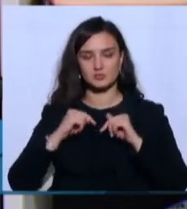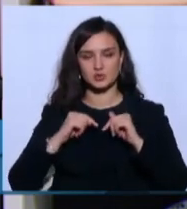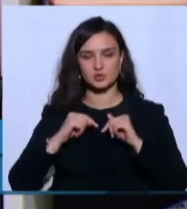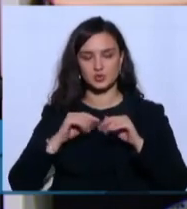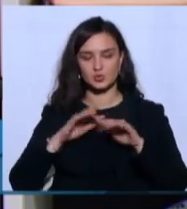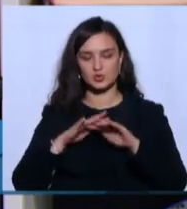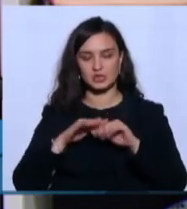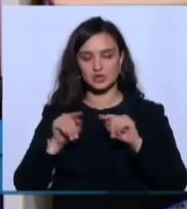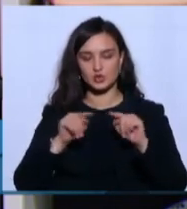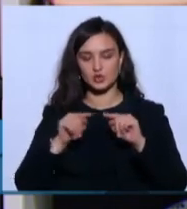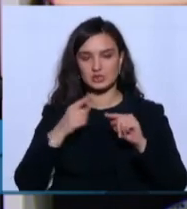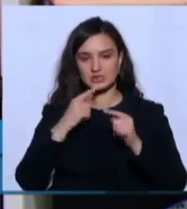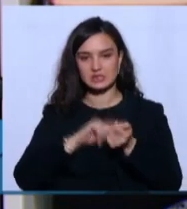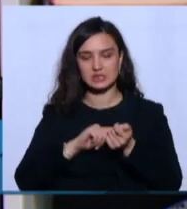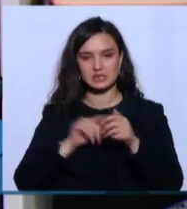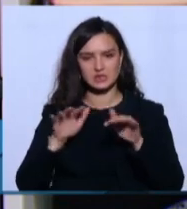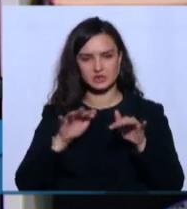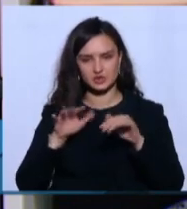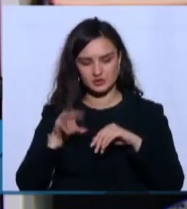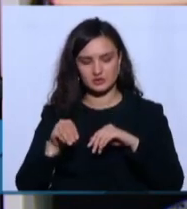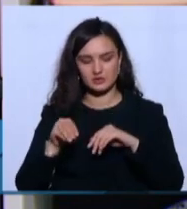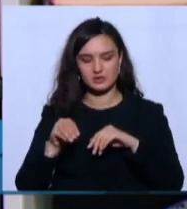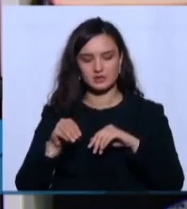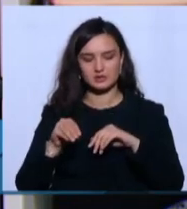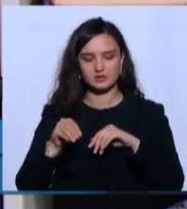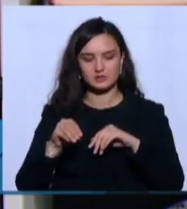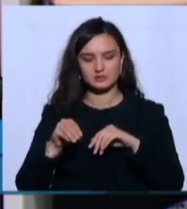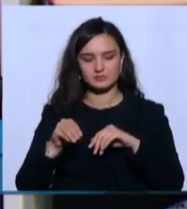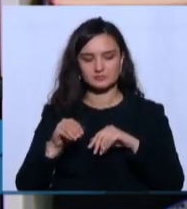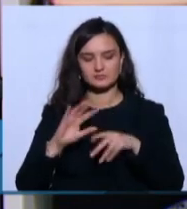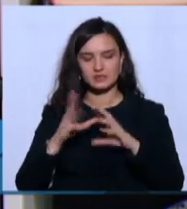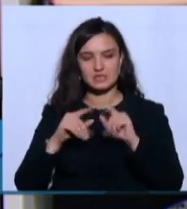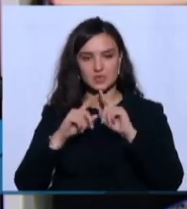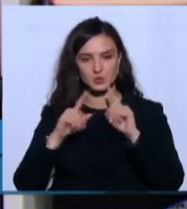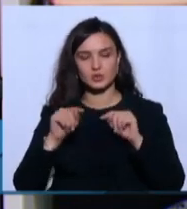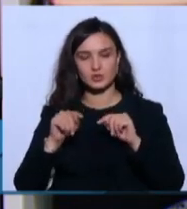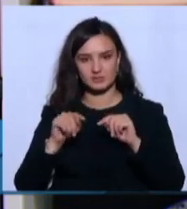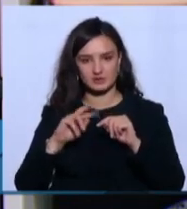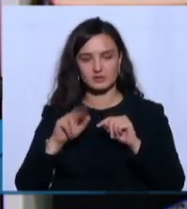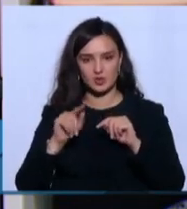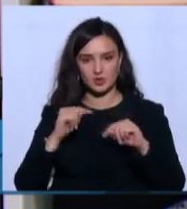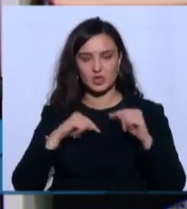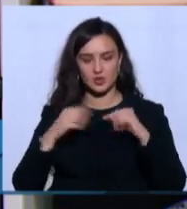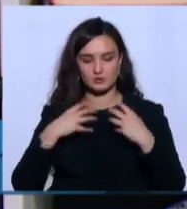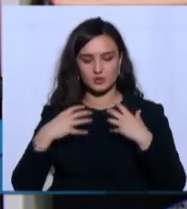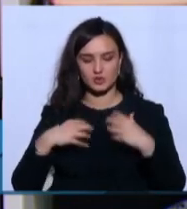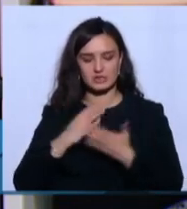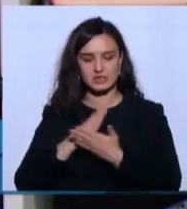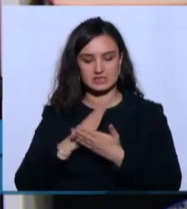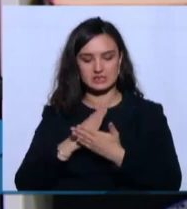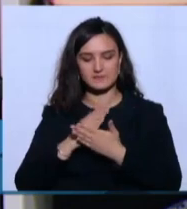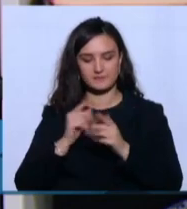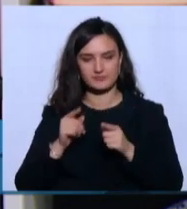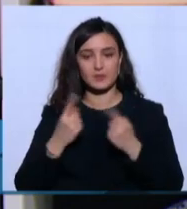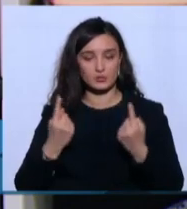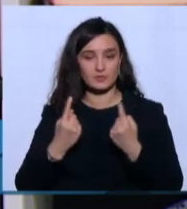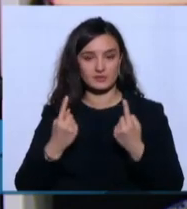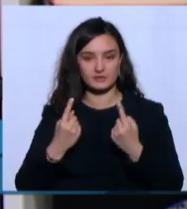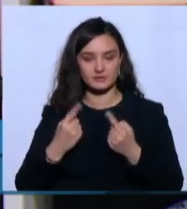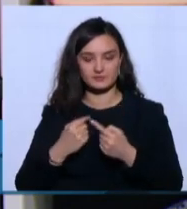ujretshi, ujretshoris sisxsitxeshi, sisxzarqvebshi, tsvilsisxzarqvebshi gansakutrebit da organoebs shoris aris damqarebuli